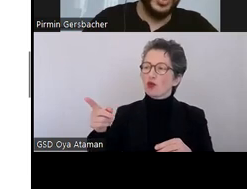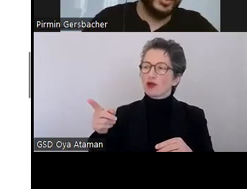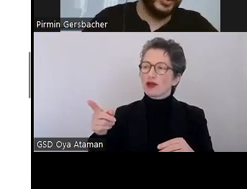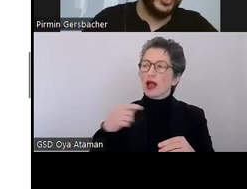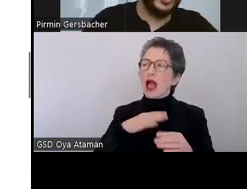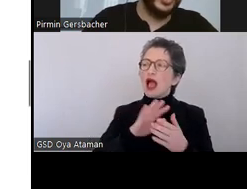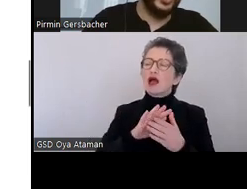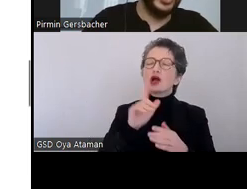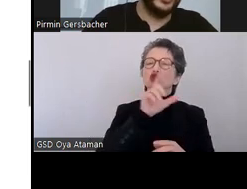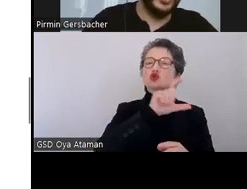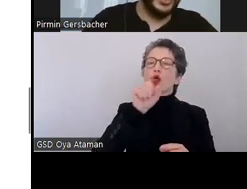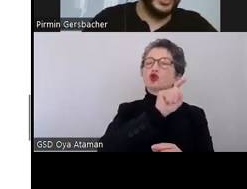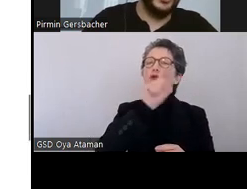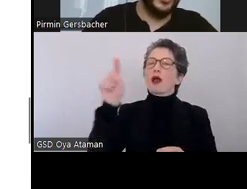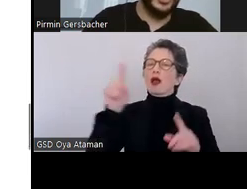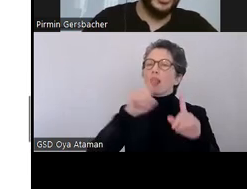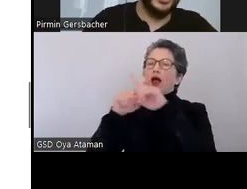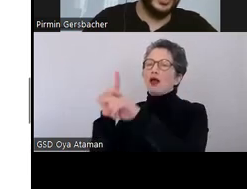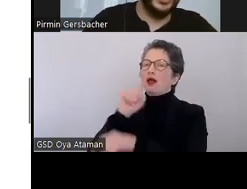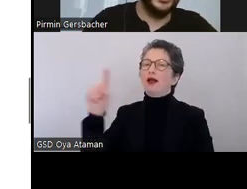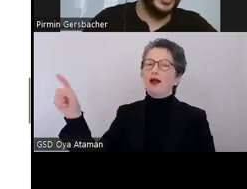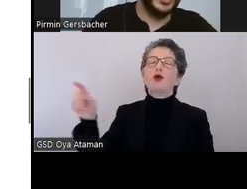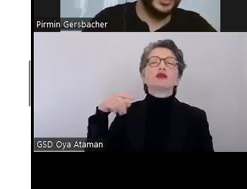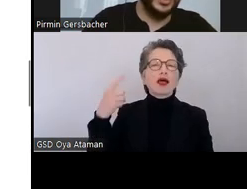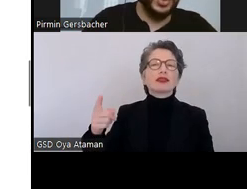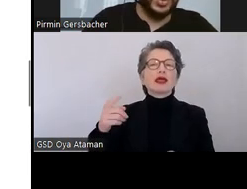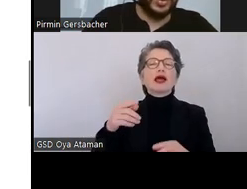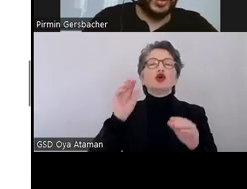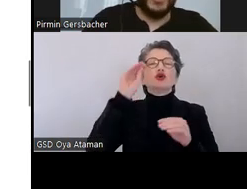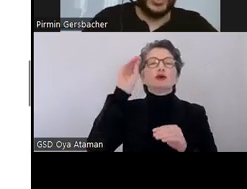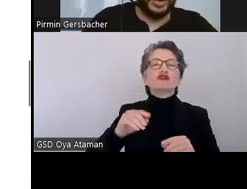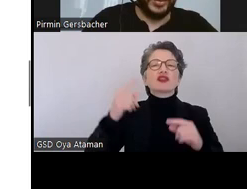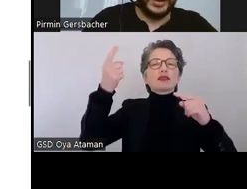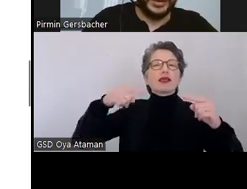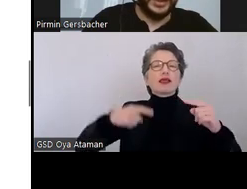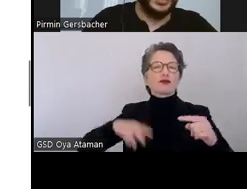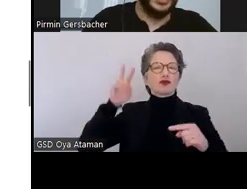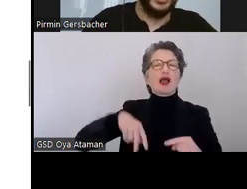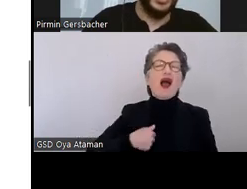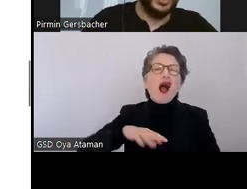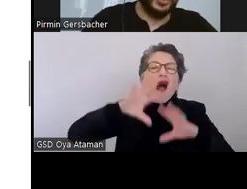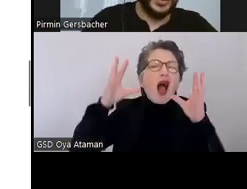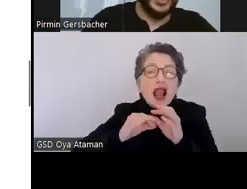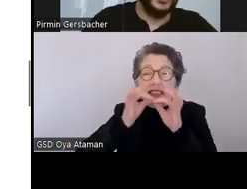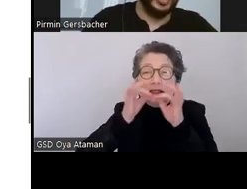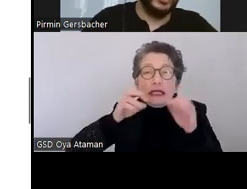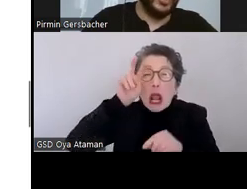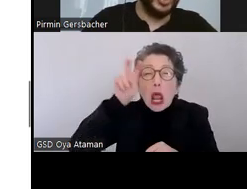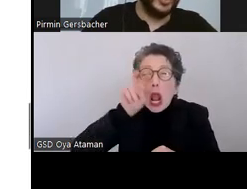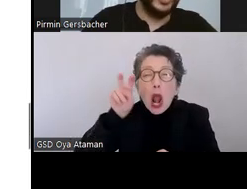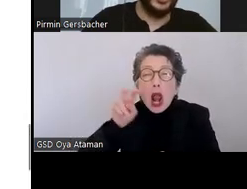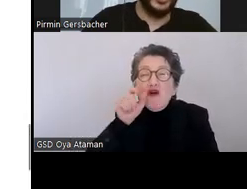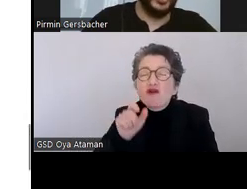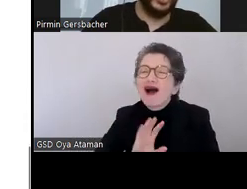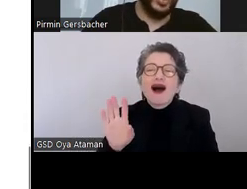so beim drüber scrollen die Überschriften nacheinander vorgelesen. Ich würde jetzt niemals hingehen und mir einfach die komplette Seite hier immer durchlesen, Wort für